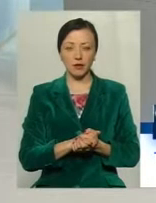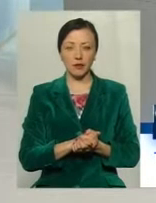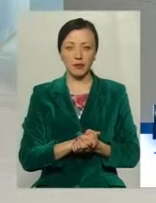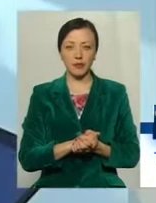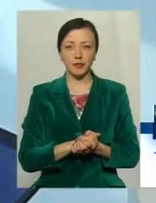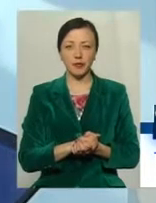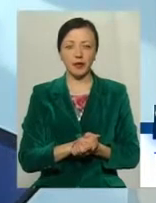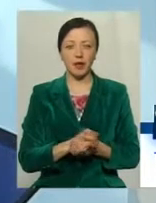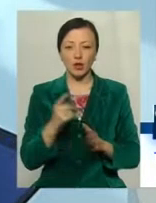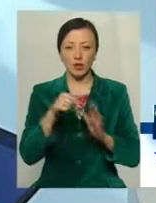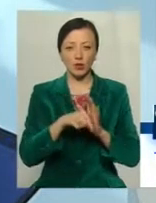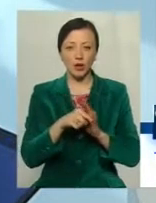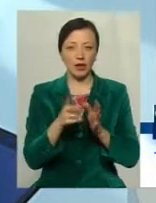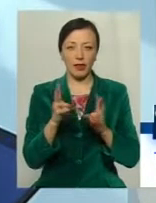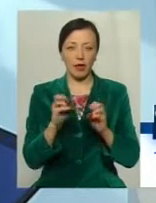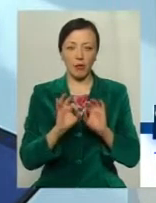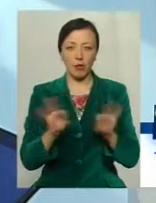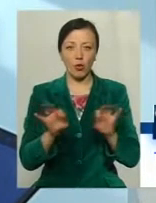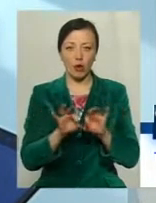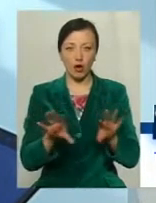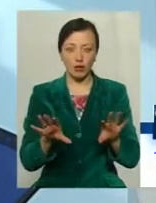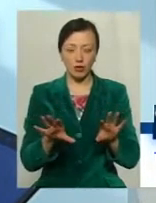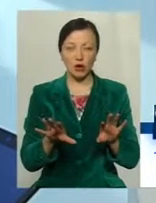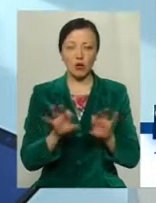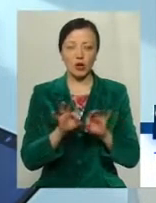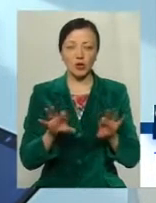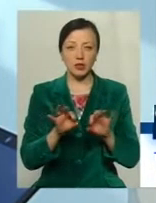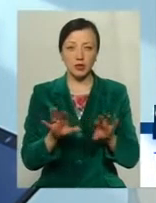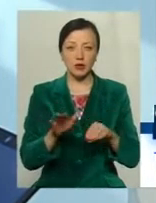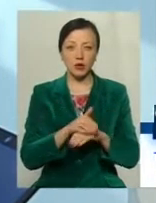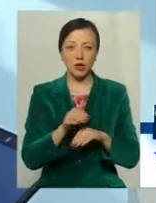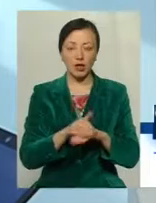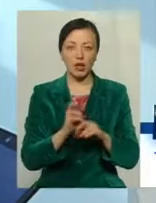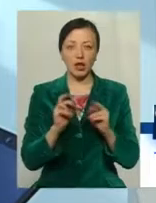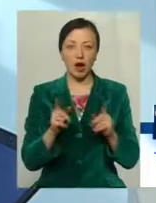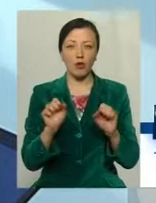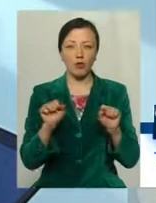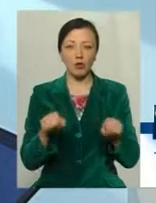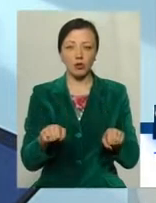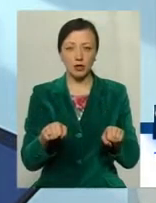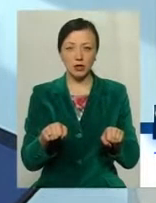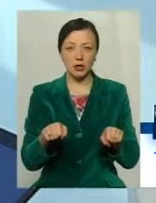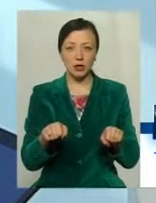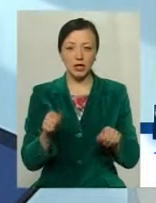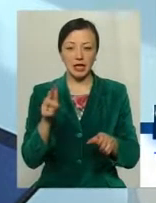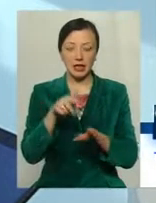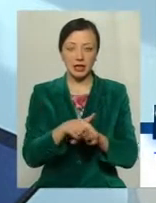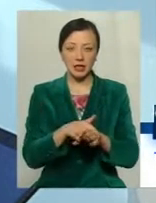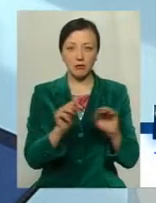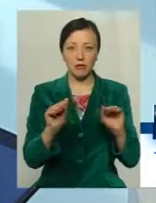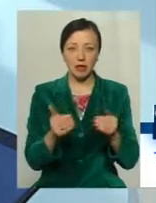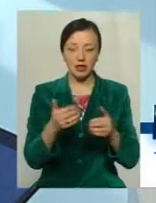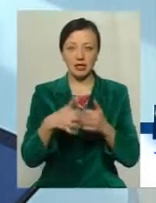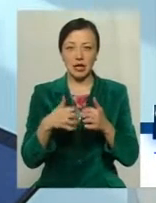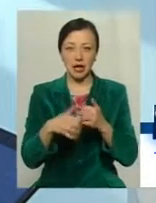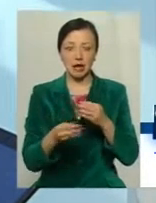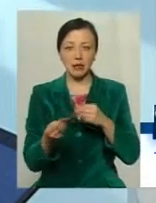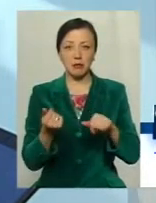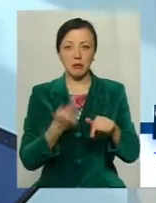розпорядження власними коштами. Ви дуже багато розумних речей, але ви переливаєте